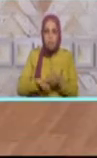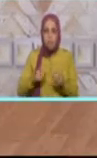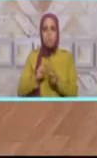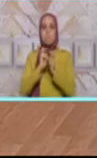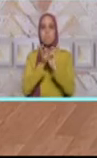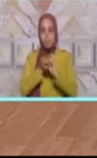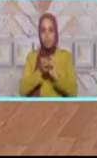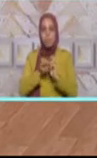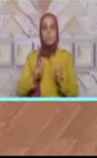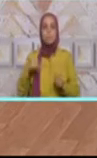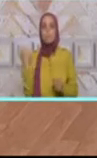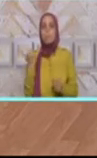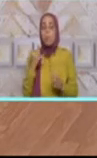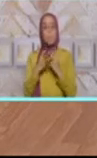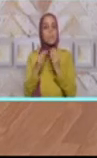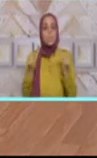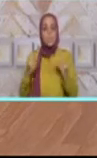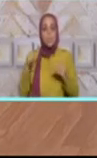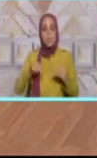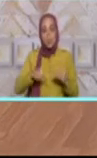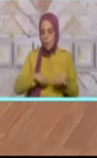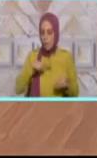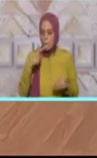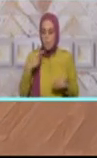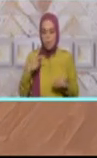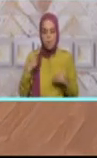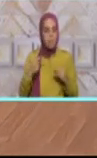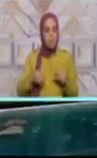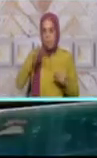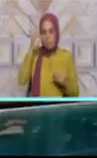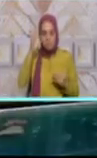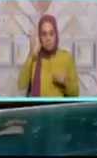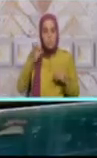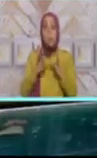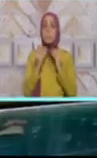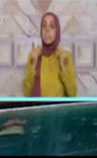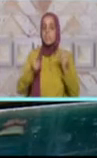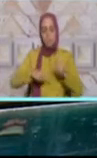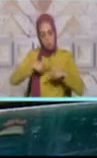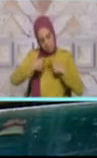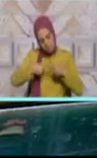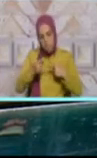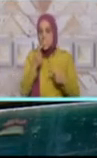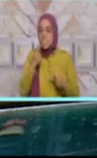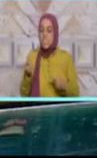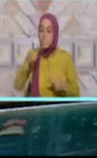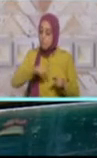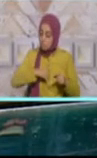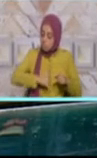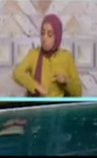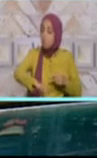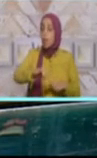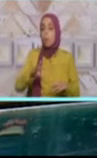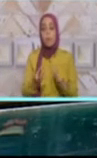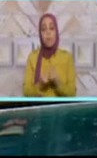استخلاص مشروع في غاية الأهمية، لأنه احنا بنتكلم على كنز، الرمال السوداء كنز على مدى عقود سنوات طويلة،